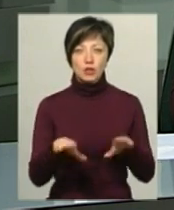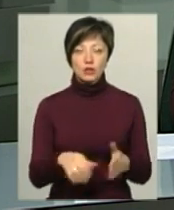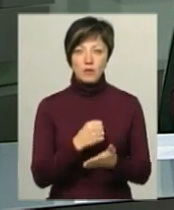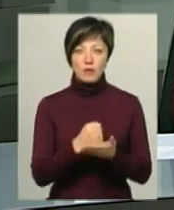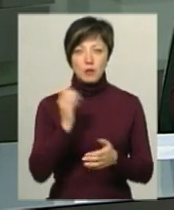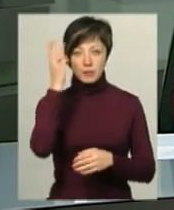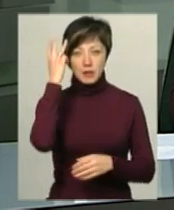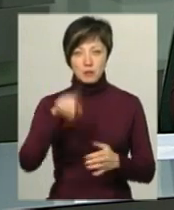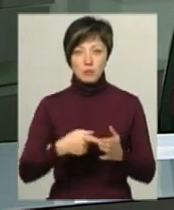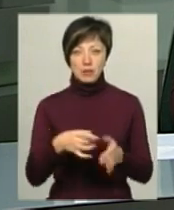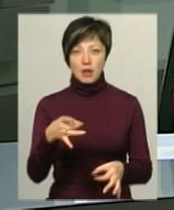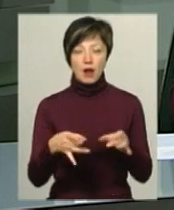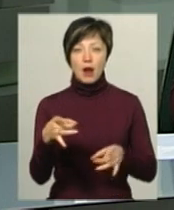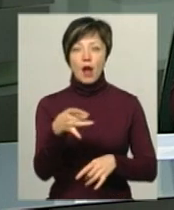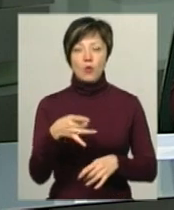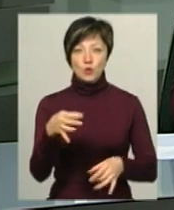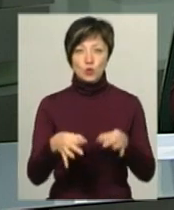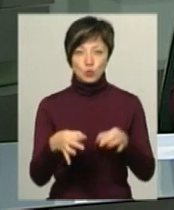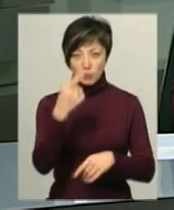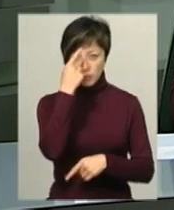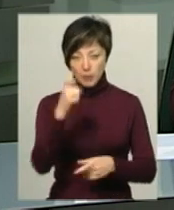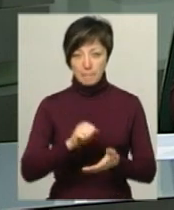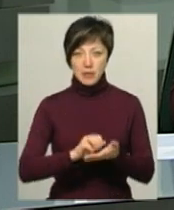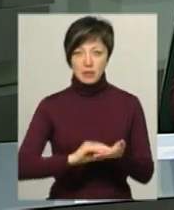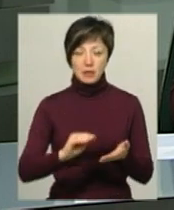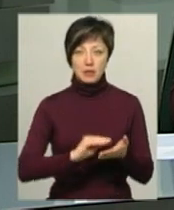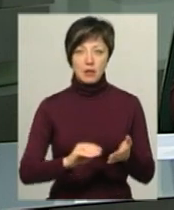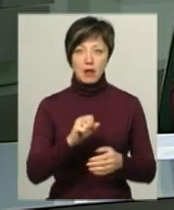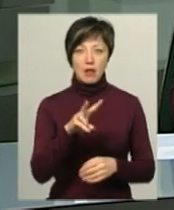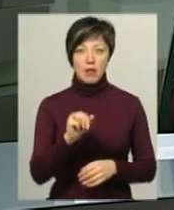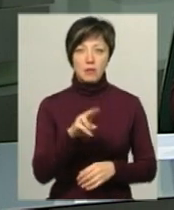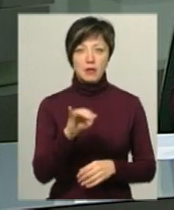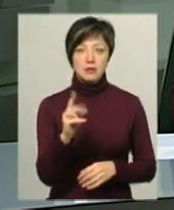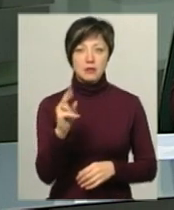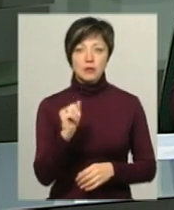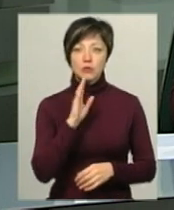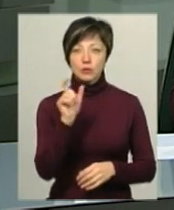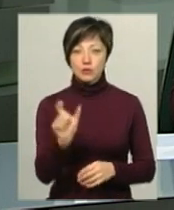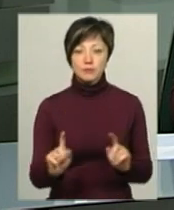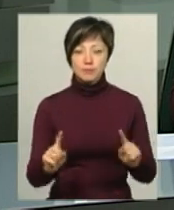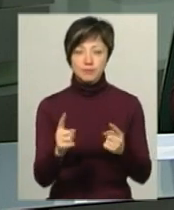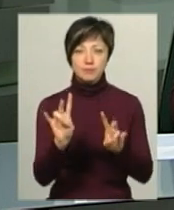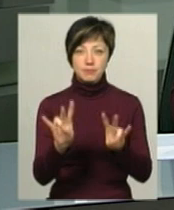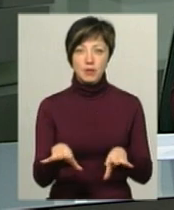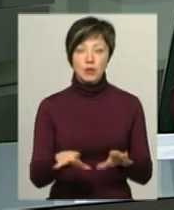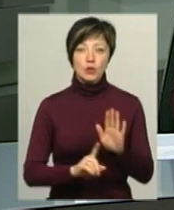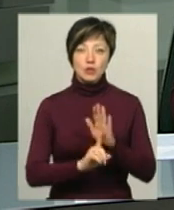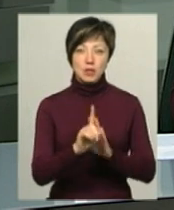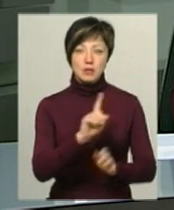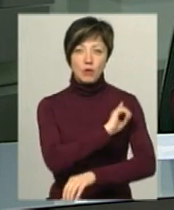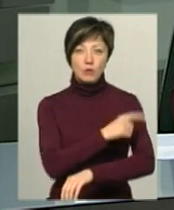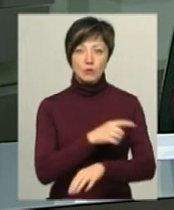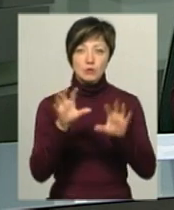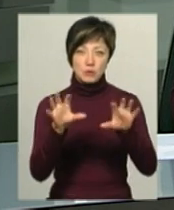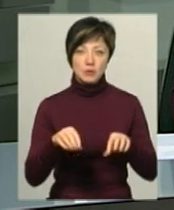ухвалив Хмельницький міськрайонний суд. Про це повідомила прес-секретар Алла Плінська. Жінку триматимуть під вартою до набрання чинності